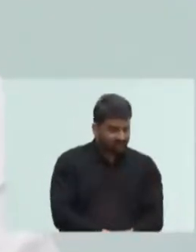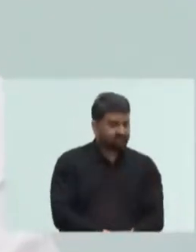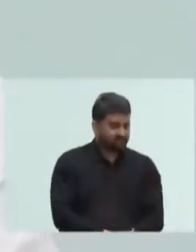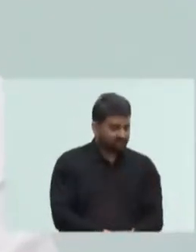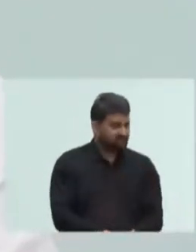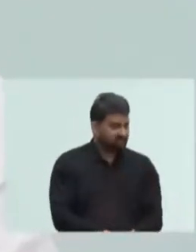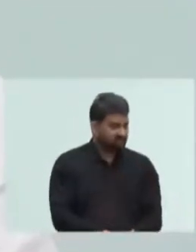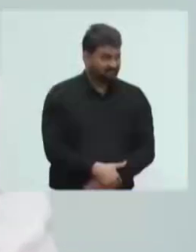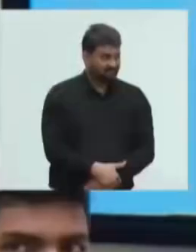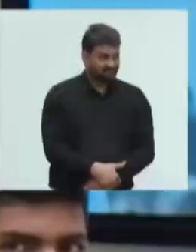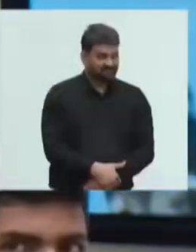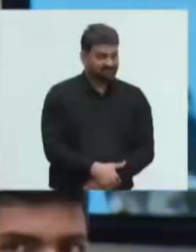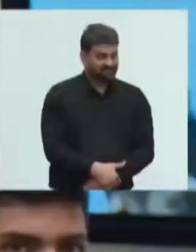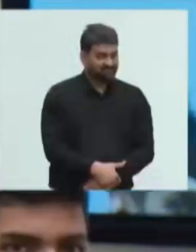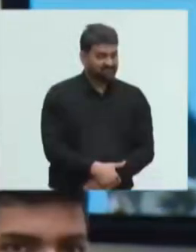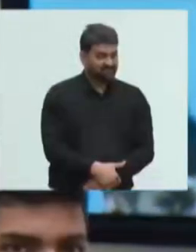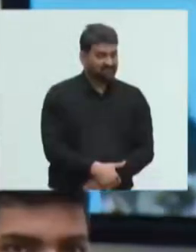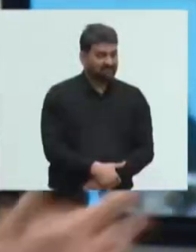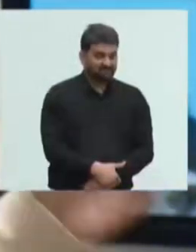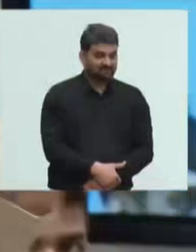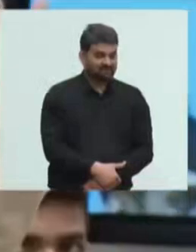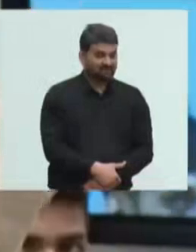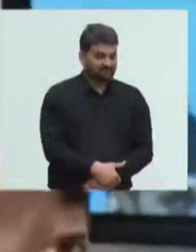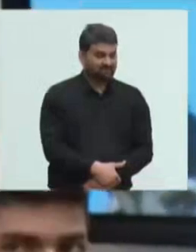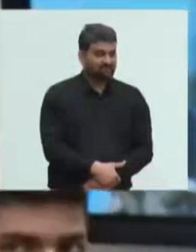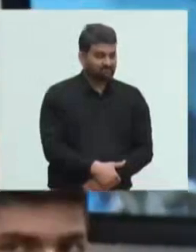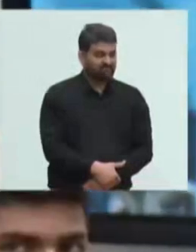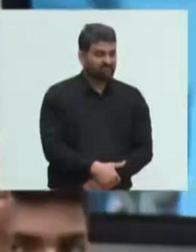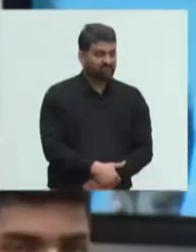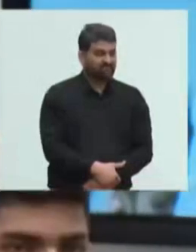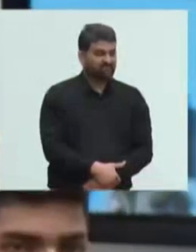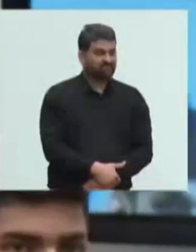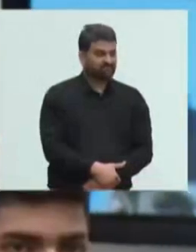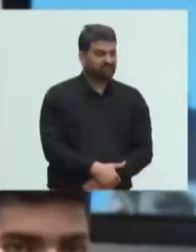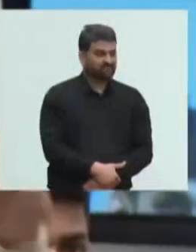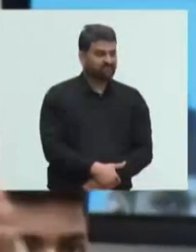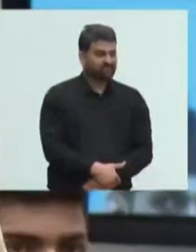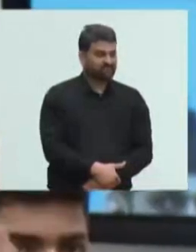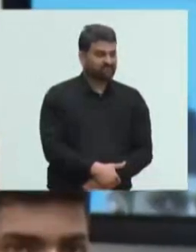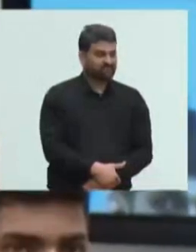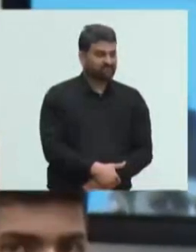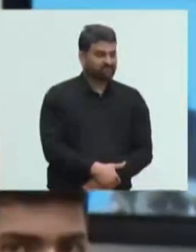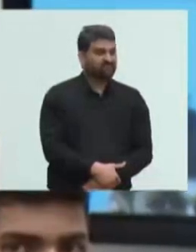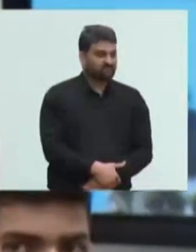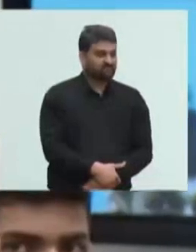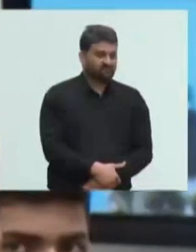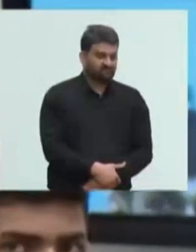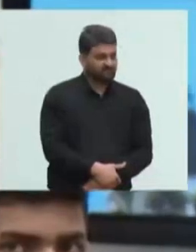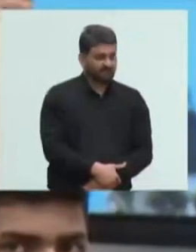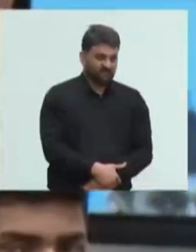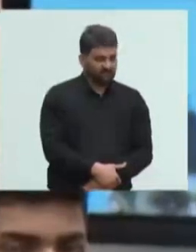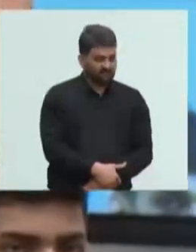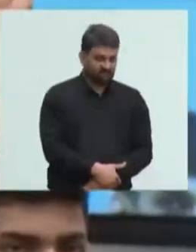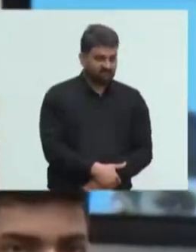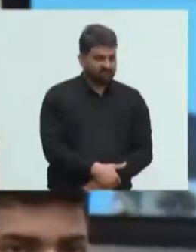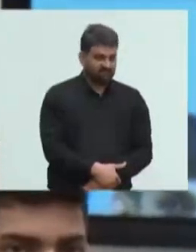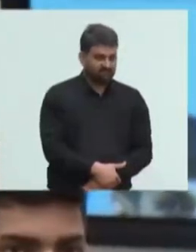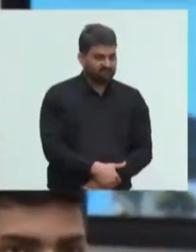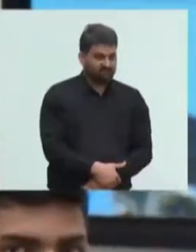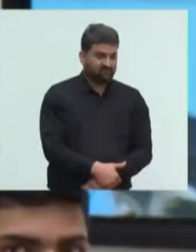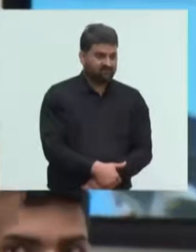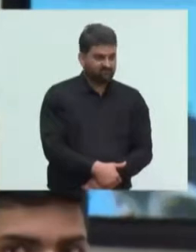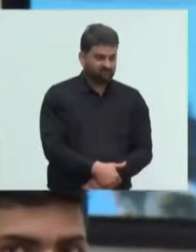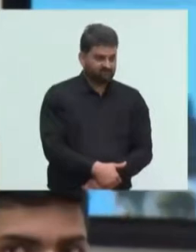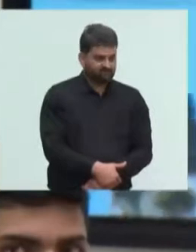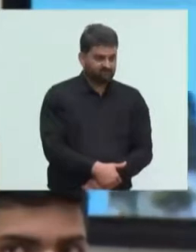कुछ नहीं कहा कि वह चाहते हैं कि मैं और करूं और खेलों और और बढ़ता रहा हूं और तरक्की करता रहा हूं कि जैसे-जैसे